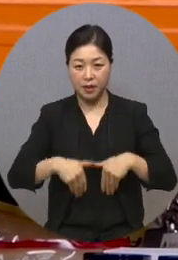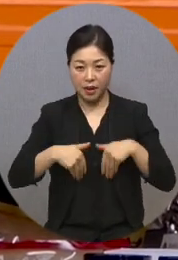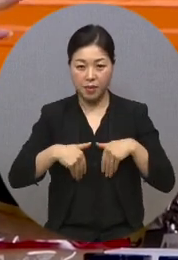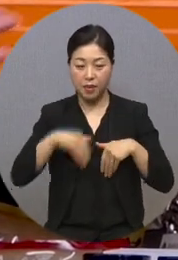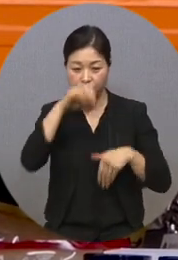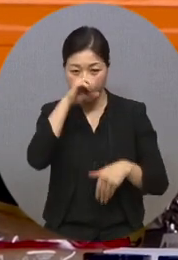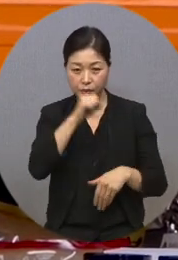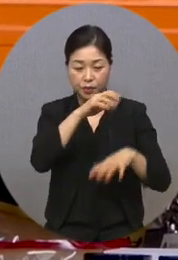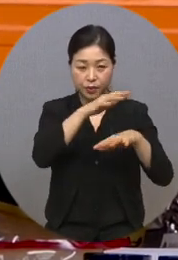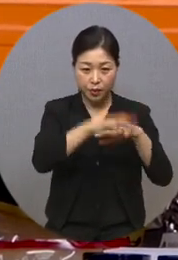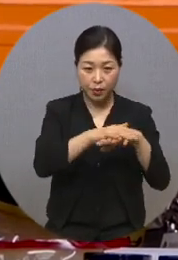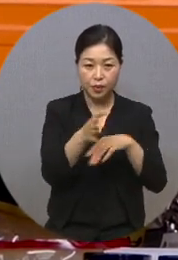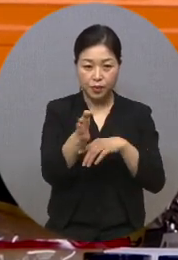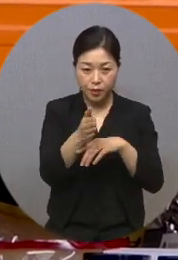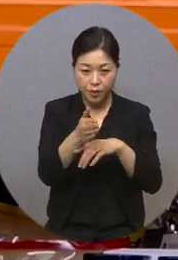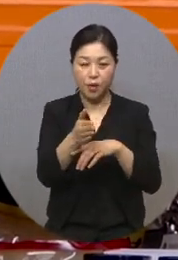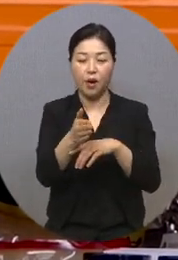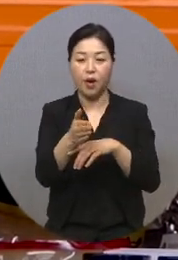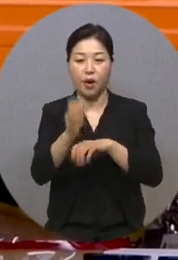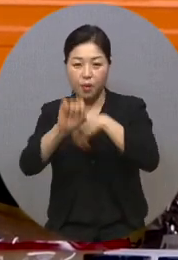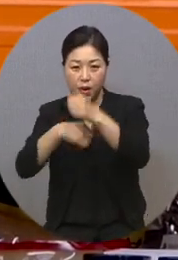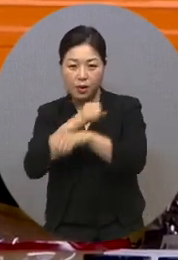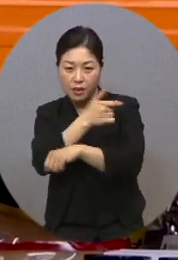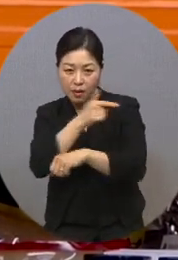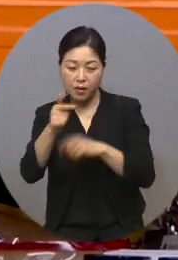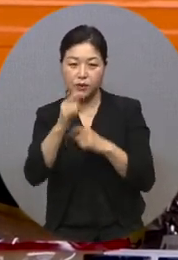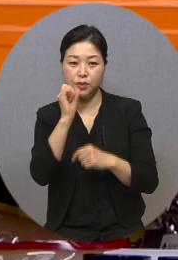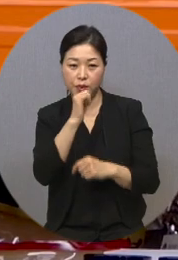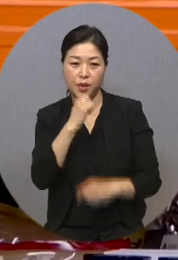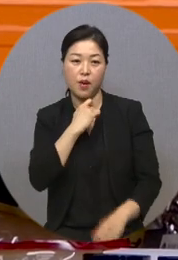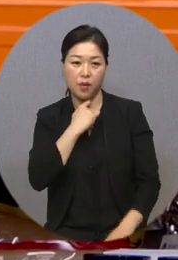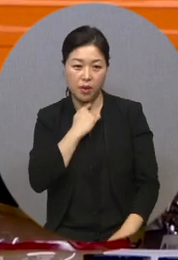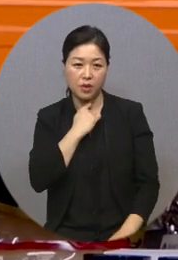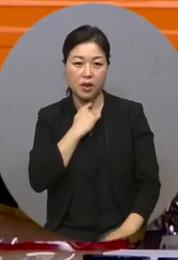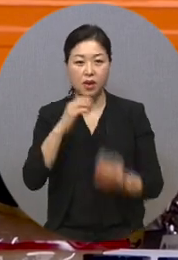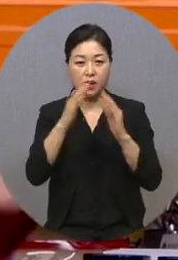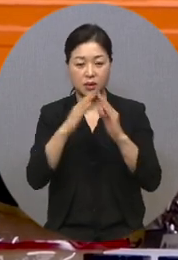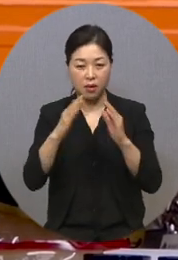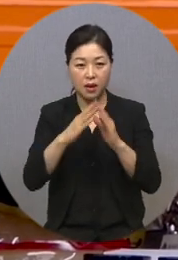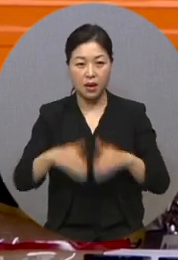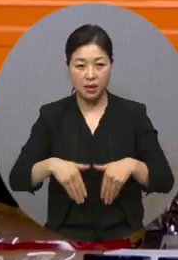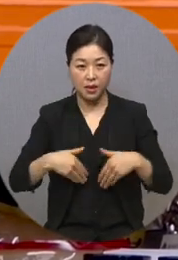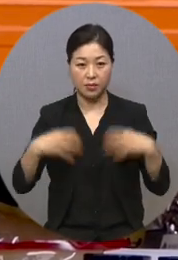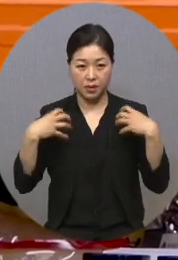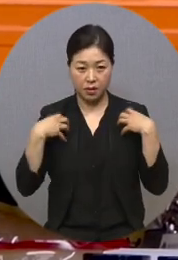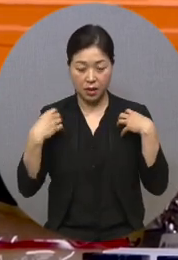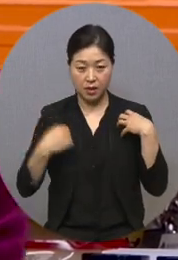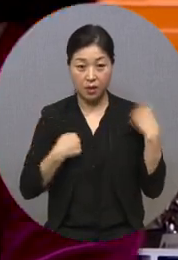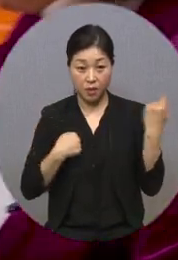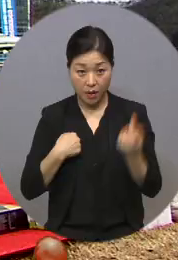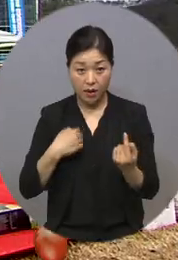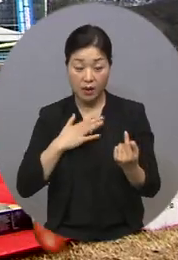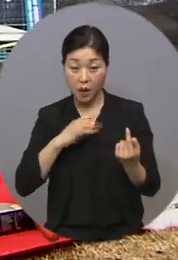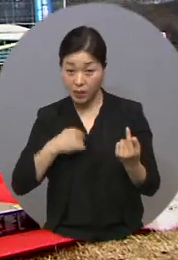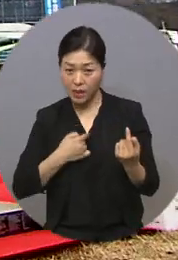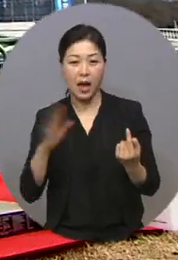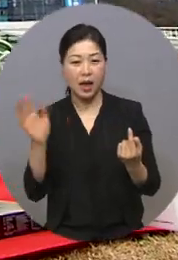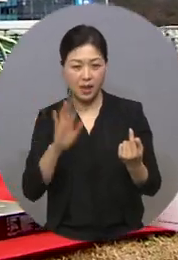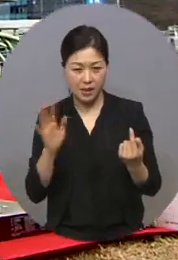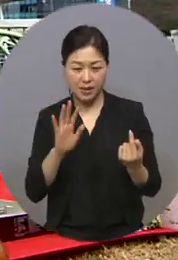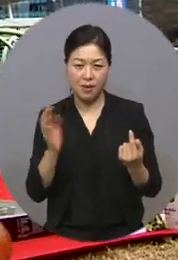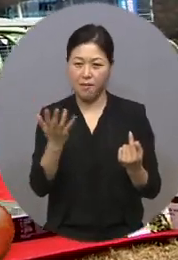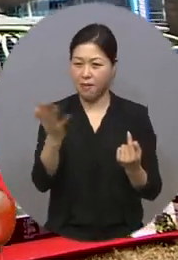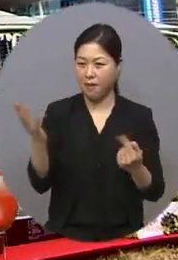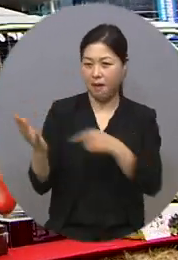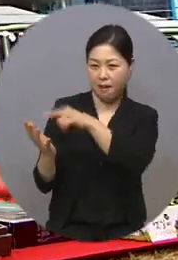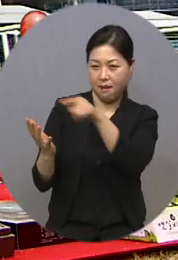농특 수산물을 소개해드리기 위해서 이렇게 전라남도청에 나왔는데요. 혼자 나왔냐? 아니지요. 짜잔!